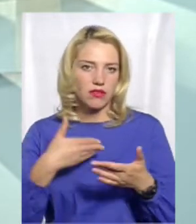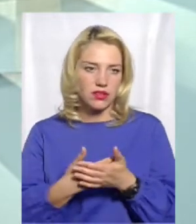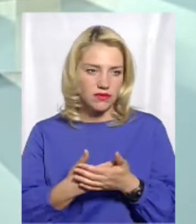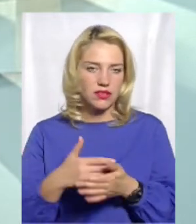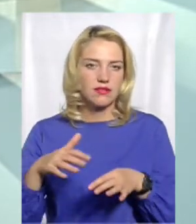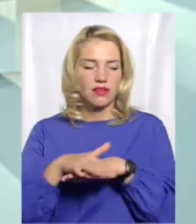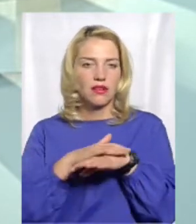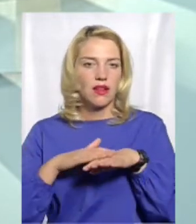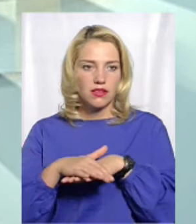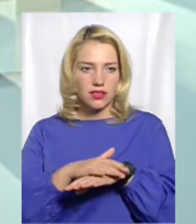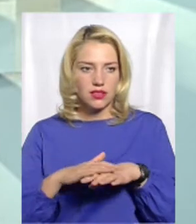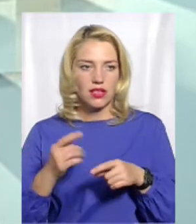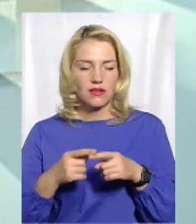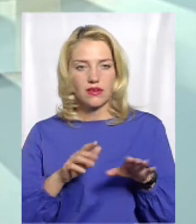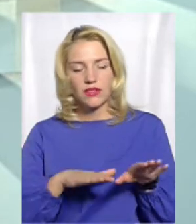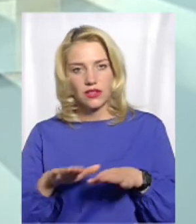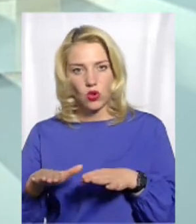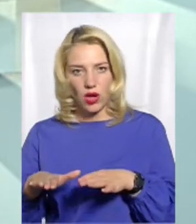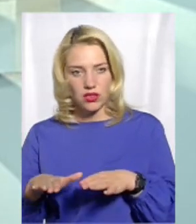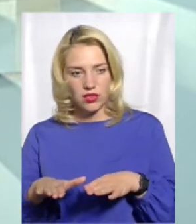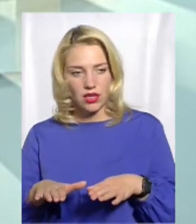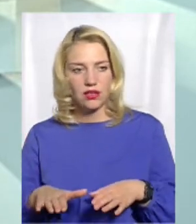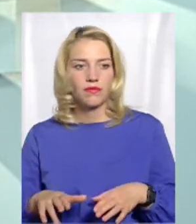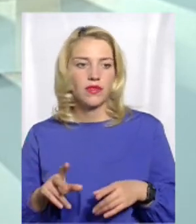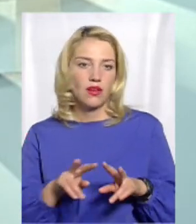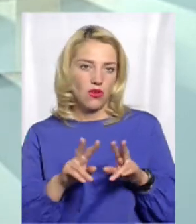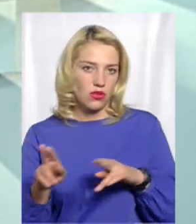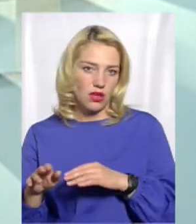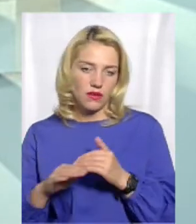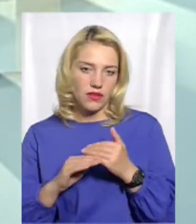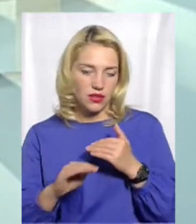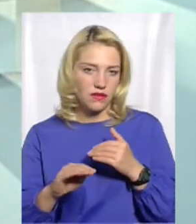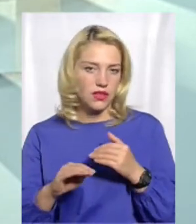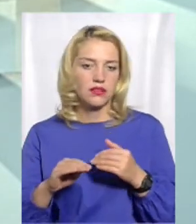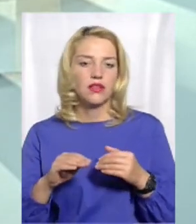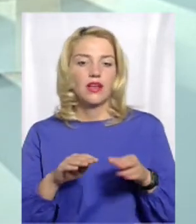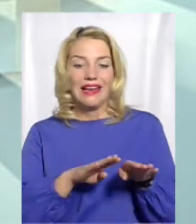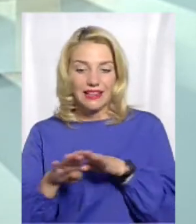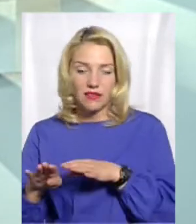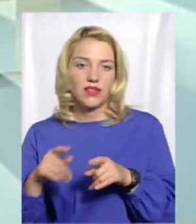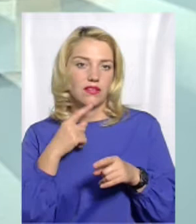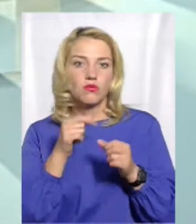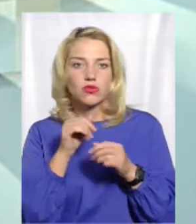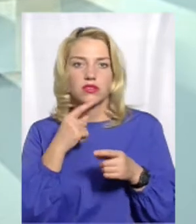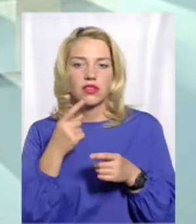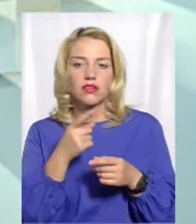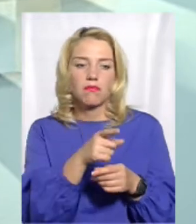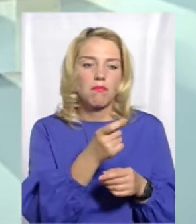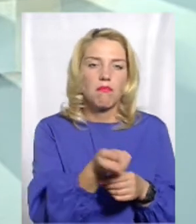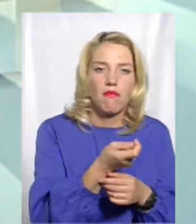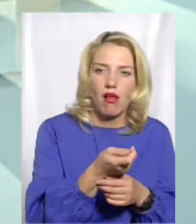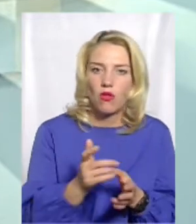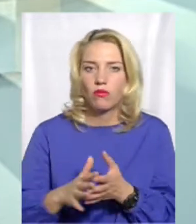Активність населення в цих локаціях на однаковому рівні, не можна сказати, що десь найбільше, десь зовсім